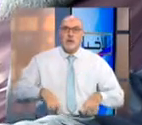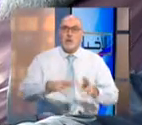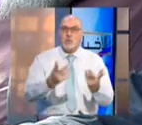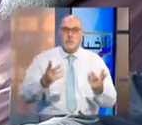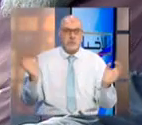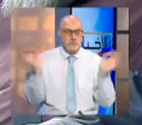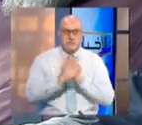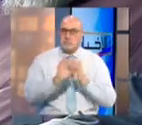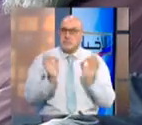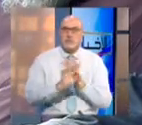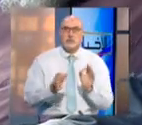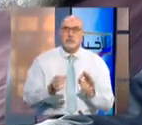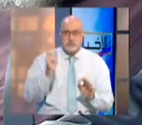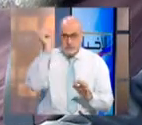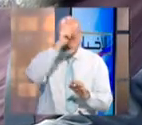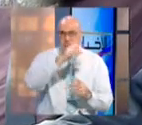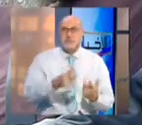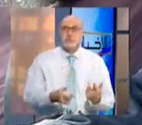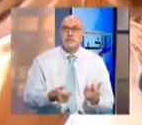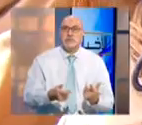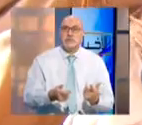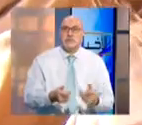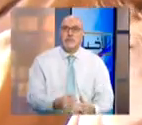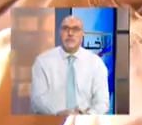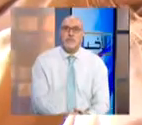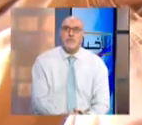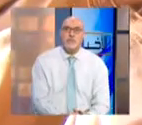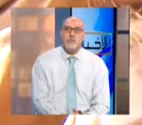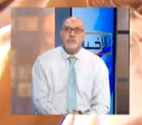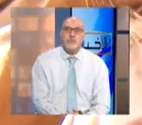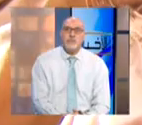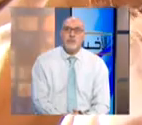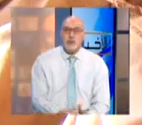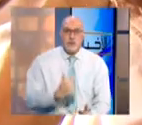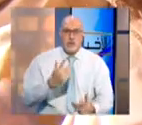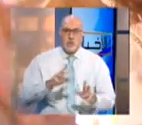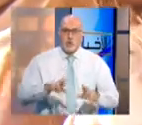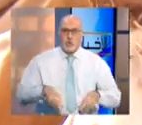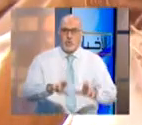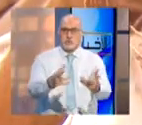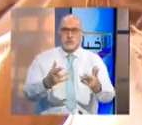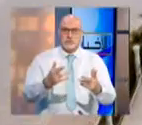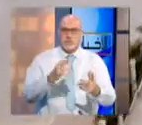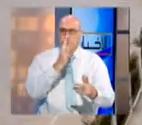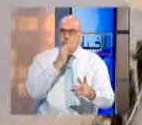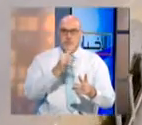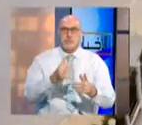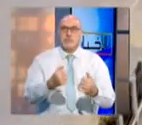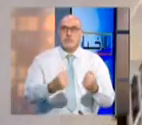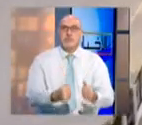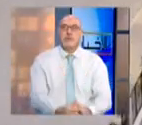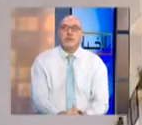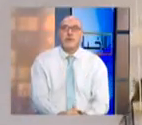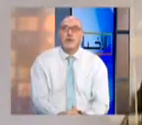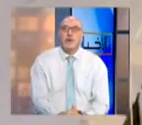كاش، باش تلحق منا الخميس تمشي واحد الساعه ونص وتتبع. ماذا بهم يديروا لنا طريق روتوروت؟ هذه طريق راهي مكسره. مشروع